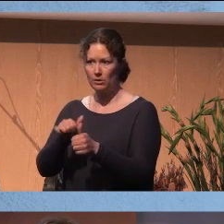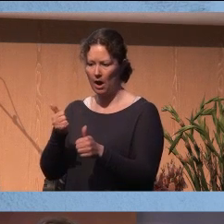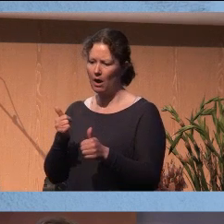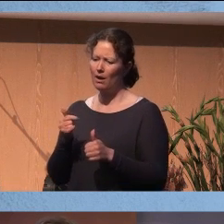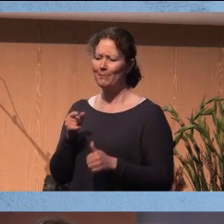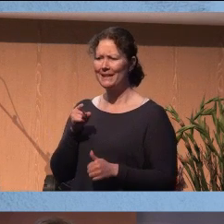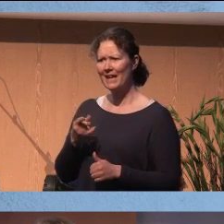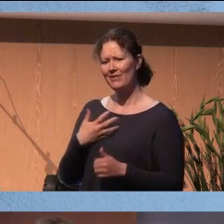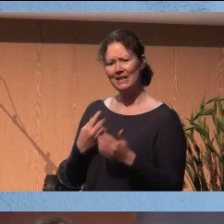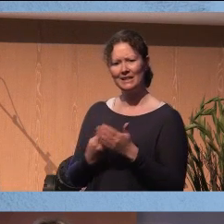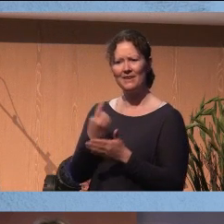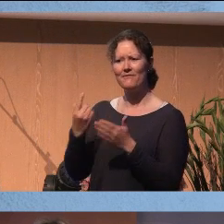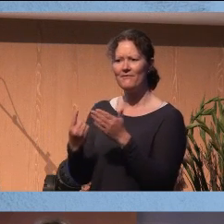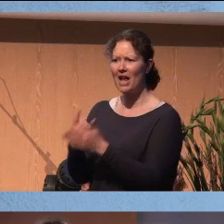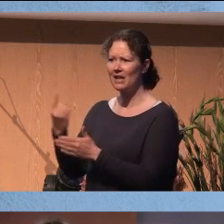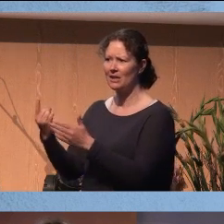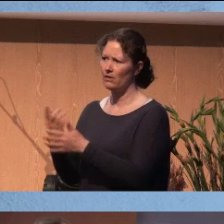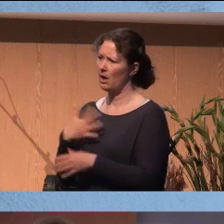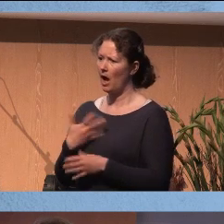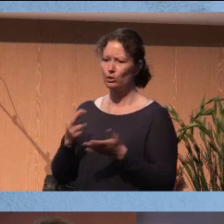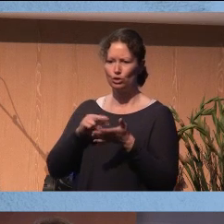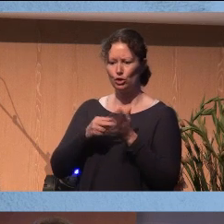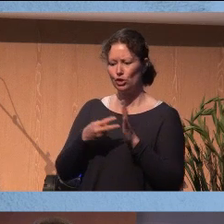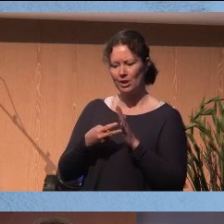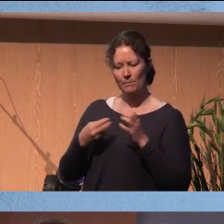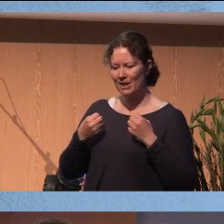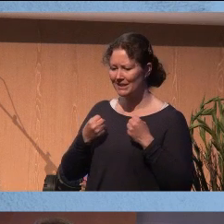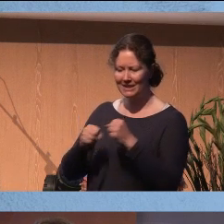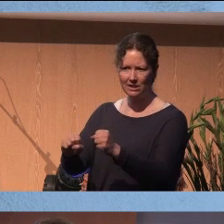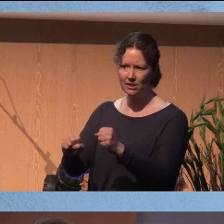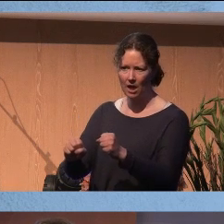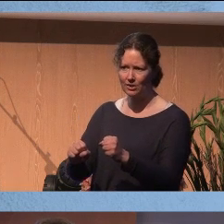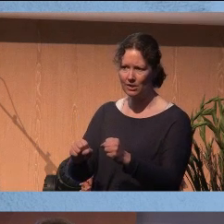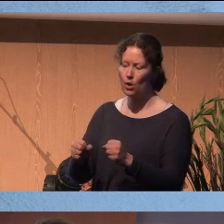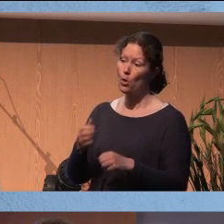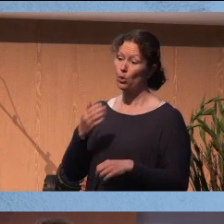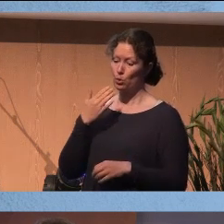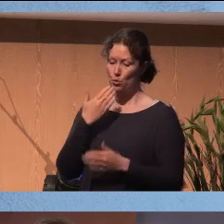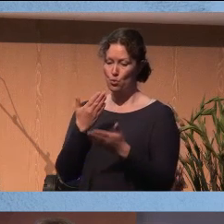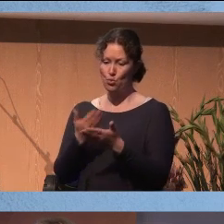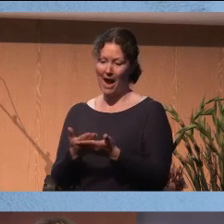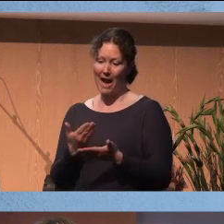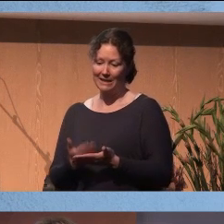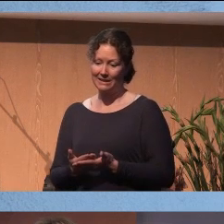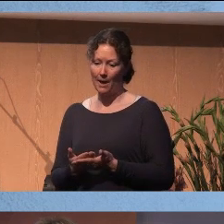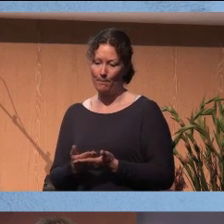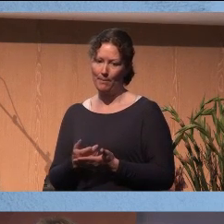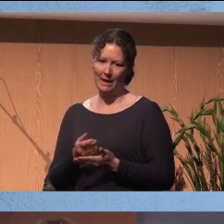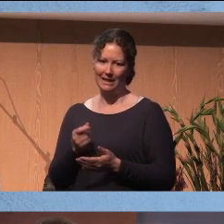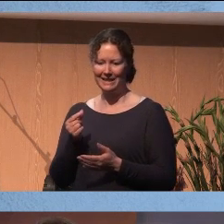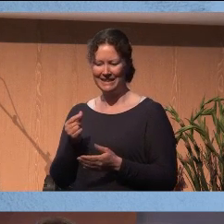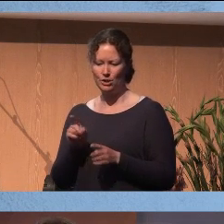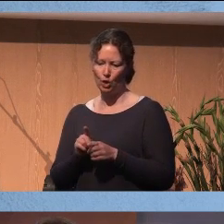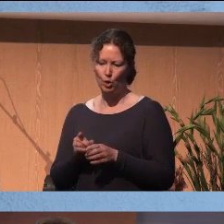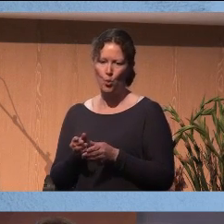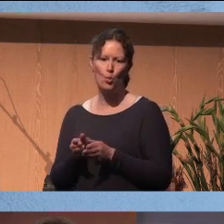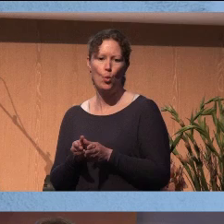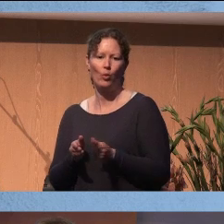tilfeldig. Vi har ikke en systematisk innsats på dette, og de gode eksemplene hører nesten med til unntakene.